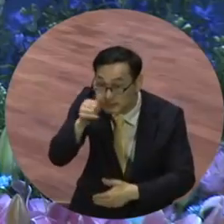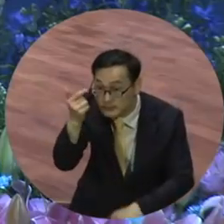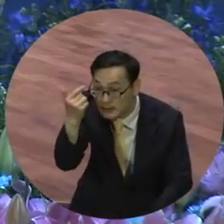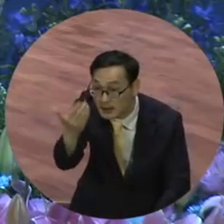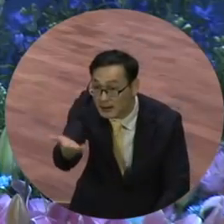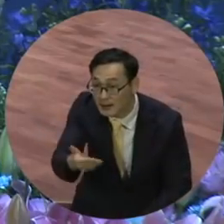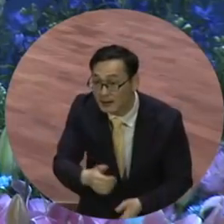하나님은 뭘로 봅니까?